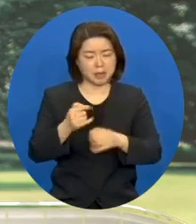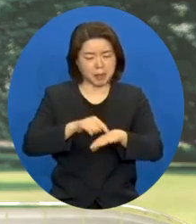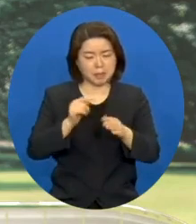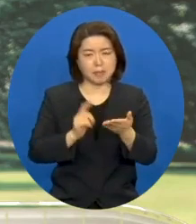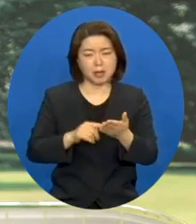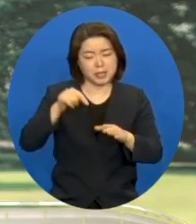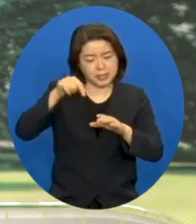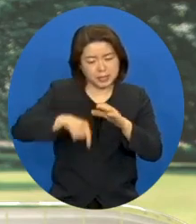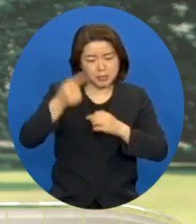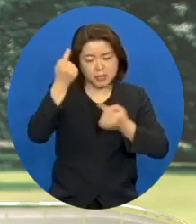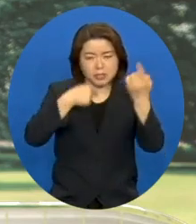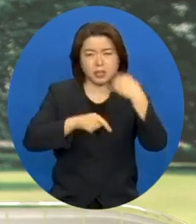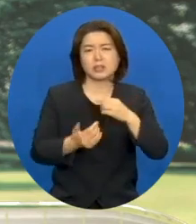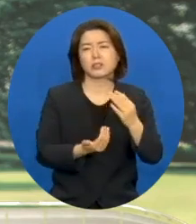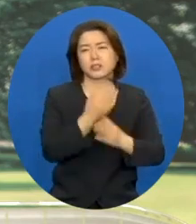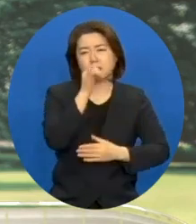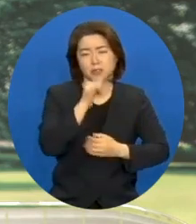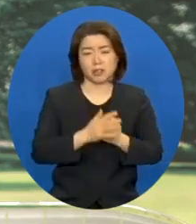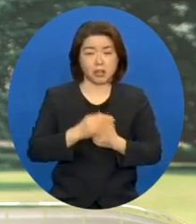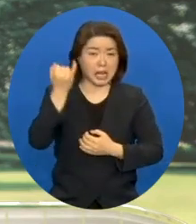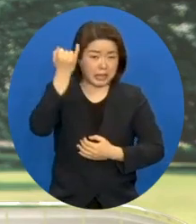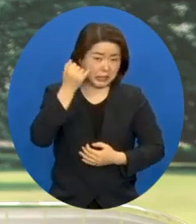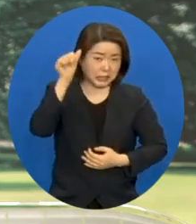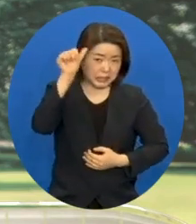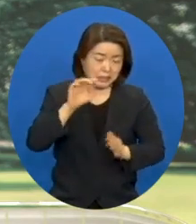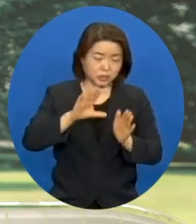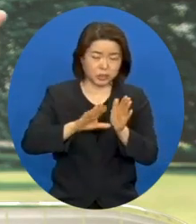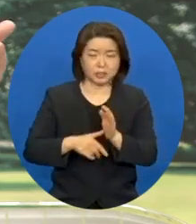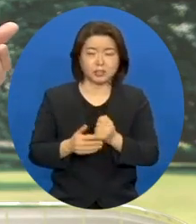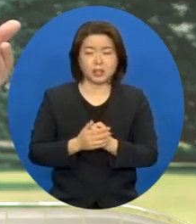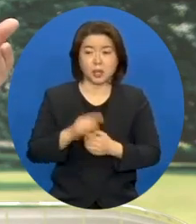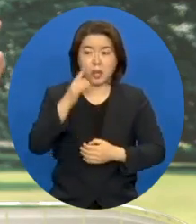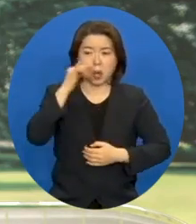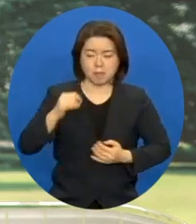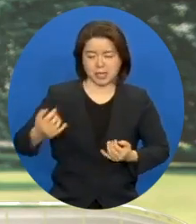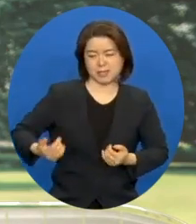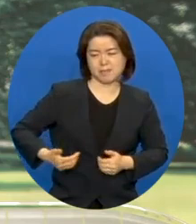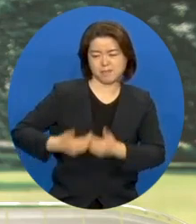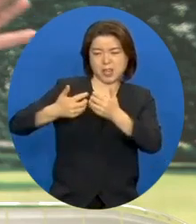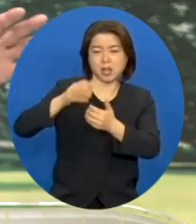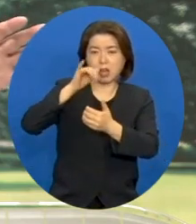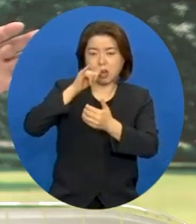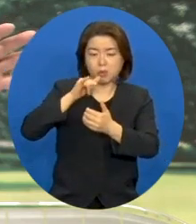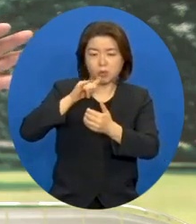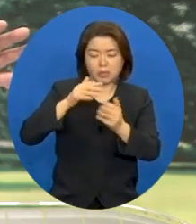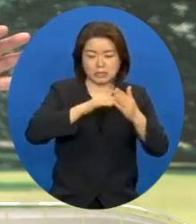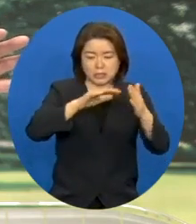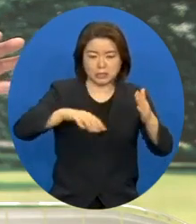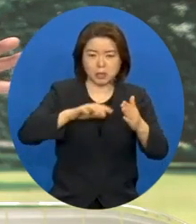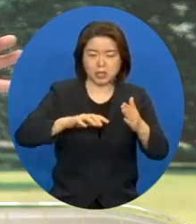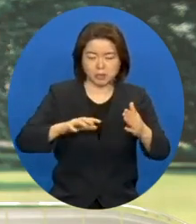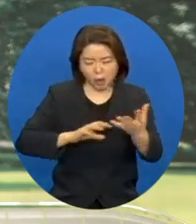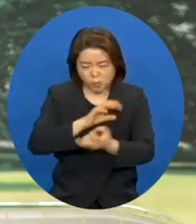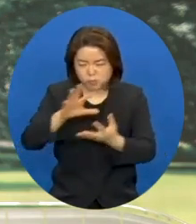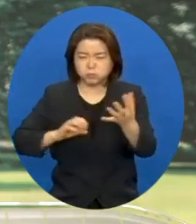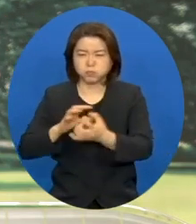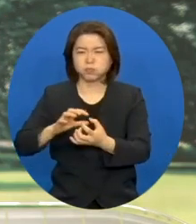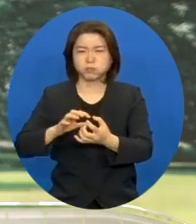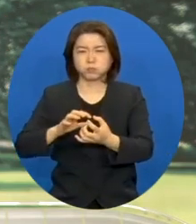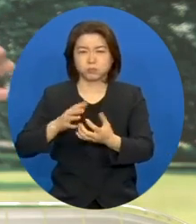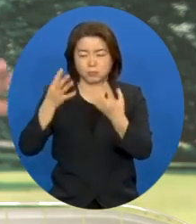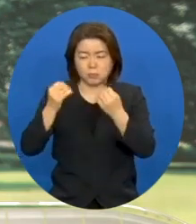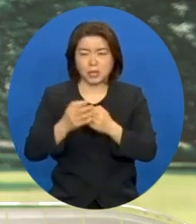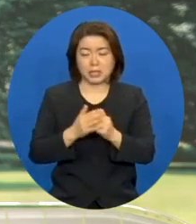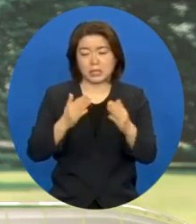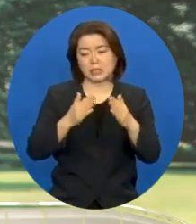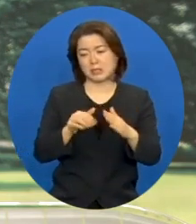생겼습니다. 사춘기가 되면서 엄마에게 대들기도 하여 집안이 편안치 못했습니다. 집에 들어가는